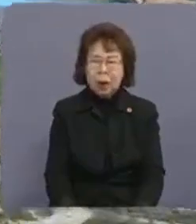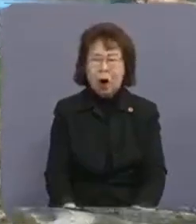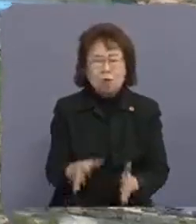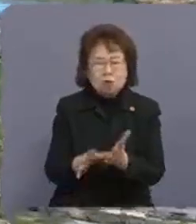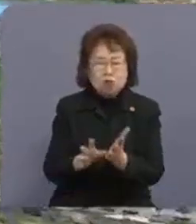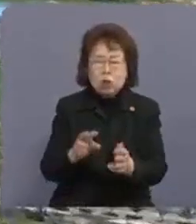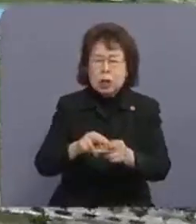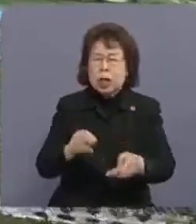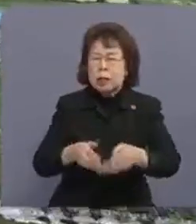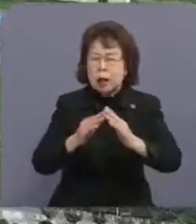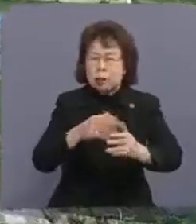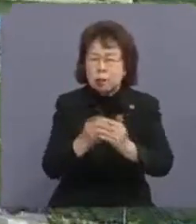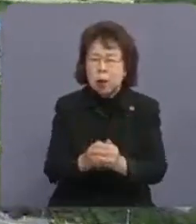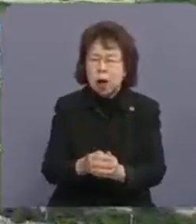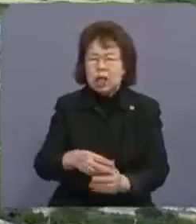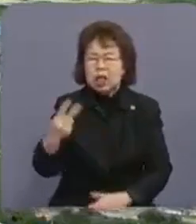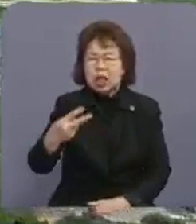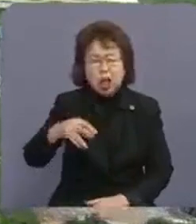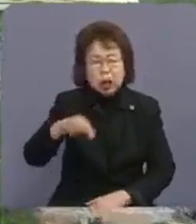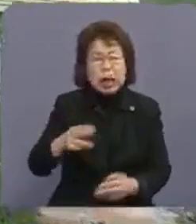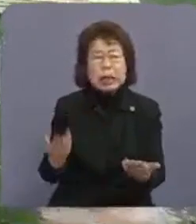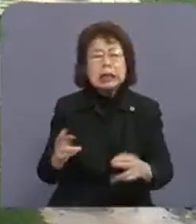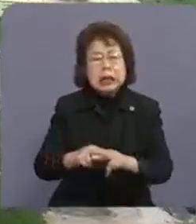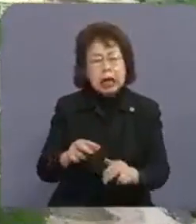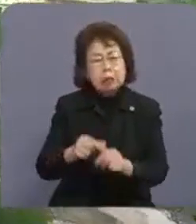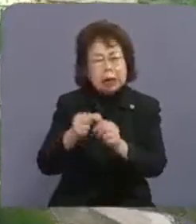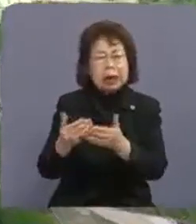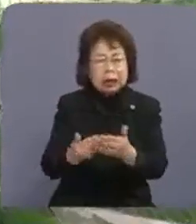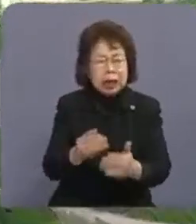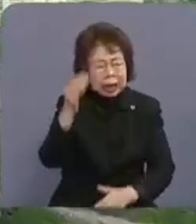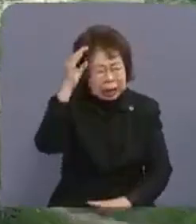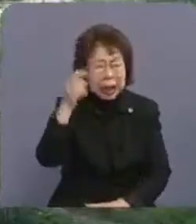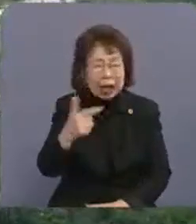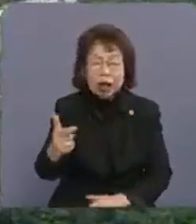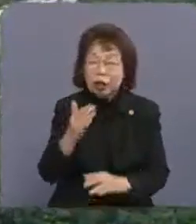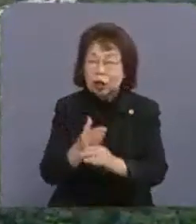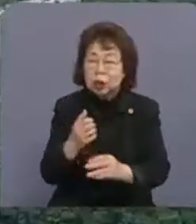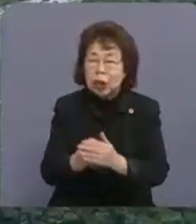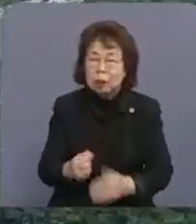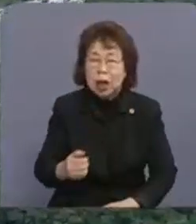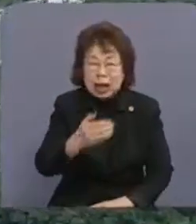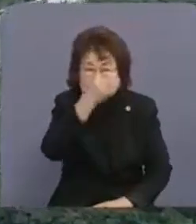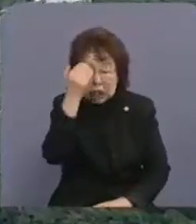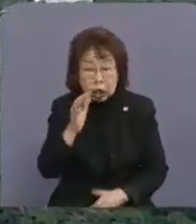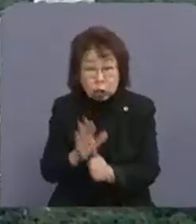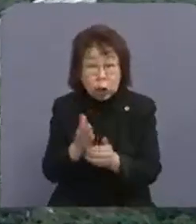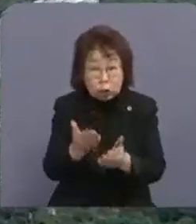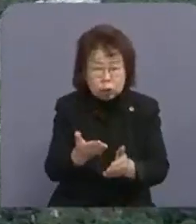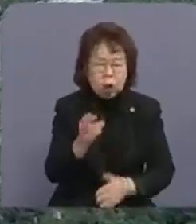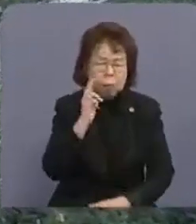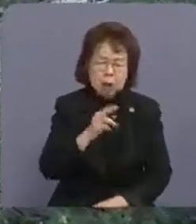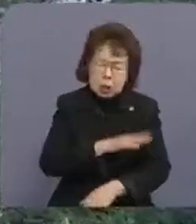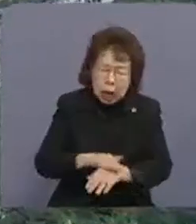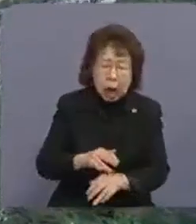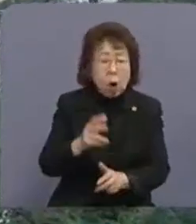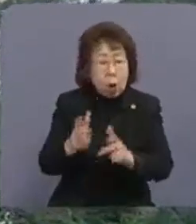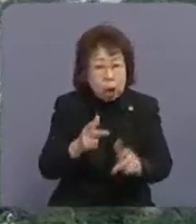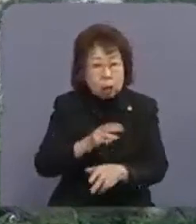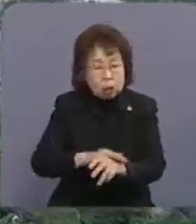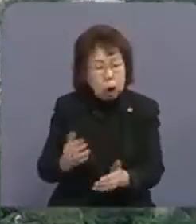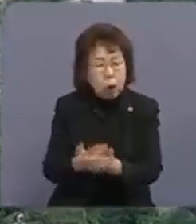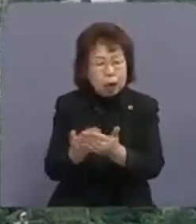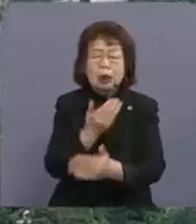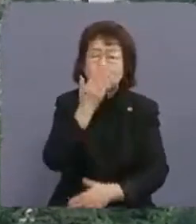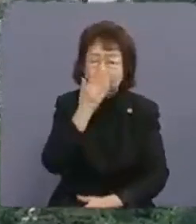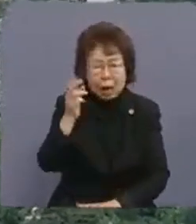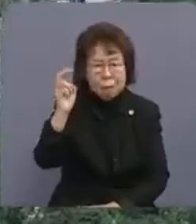이후 약 2천여개의 새로운 일자리가 창출될 것으로 기대되는만큼 지역 청년 일자리 창출 및 지역 경제 활성화에 도움이 될